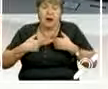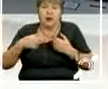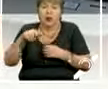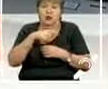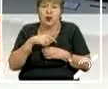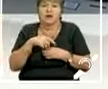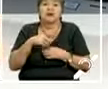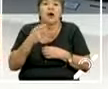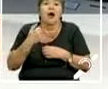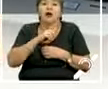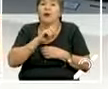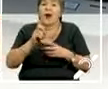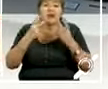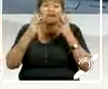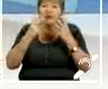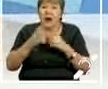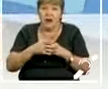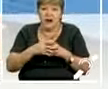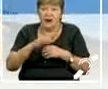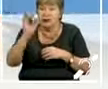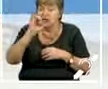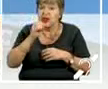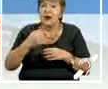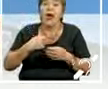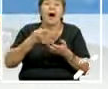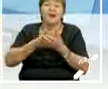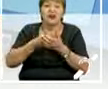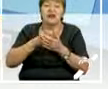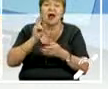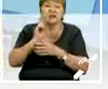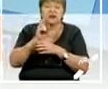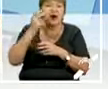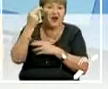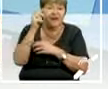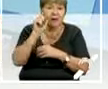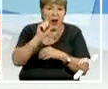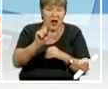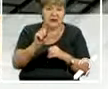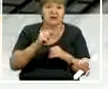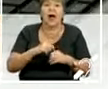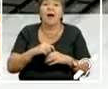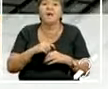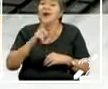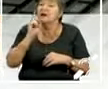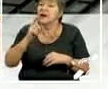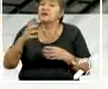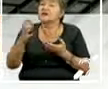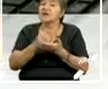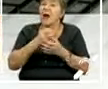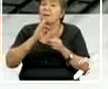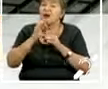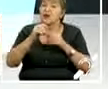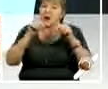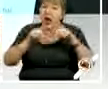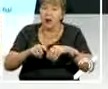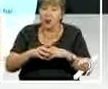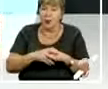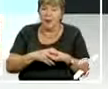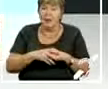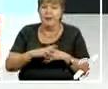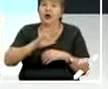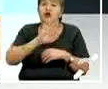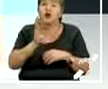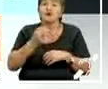deveni nule, așa că cei care au polițe la această companie trebuie să ia măsuri încă de pe acum. Așadar, toate aceste chestiuni